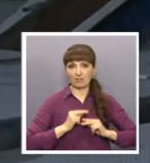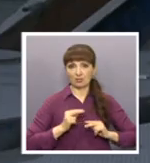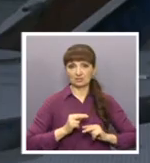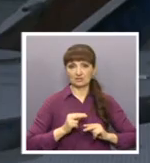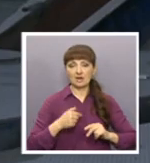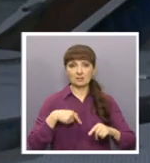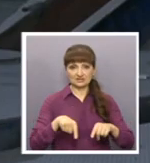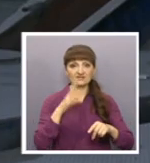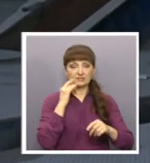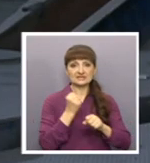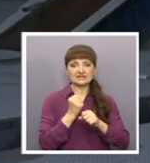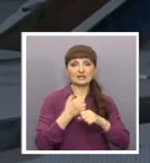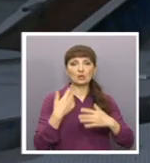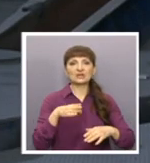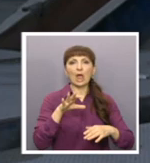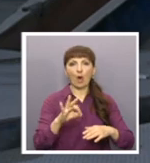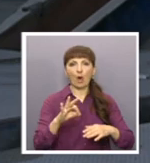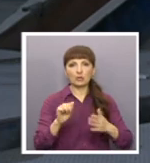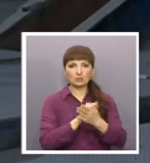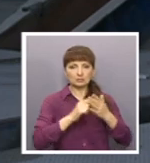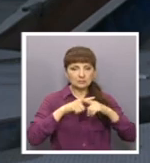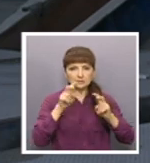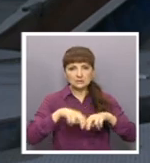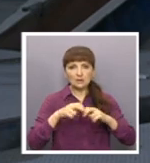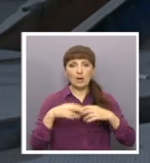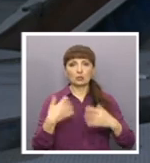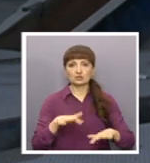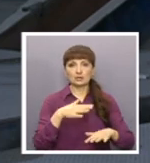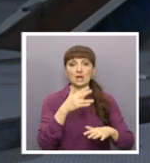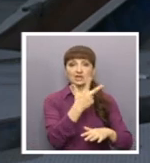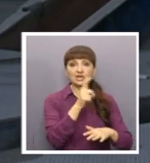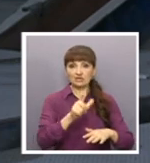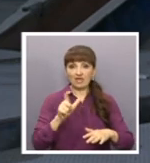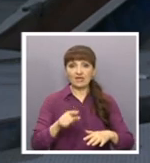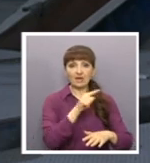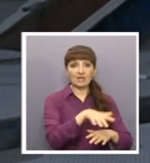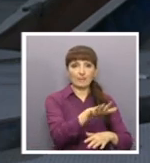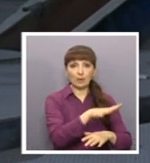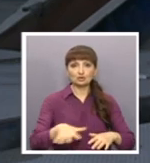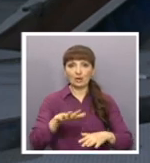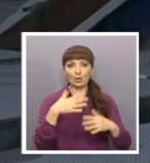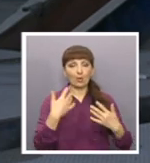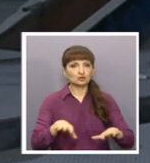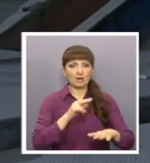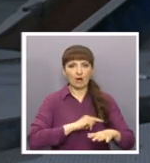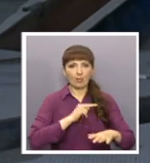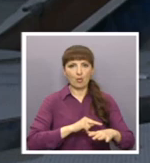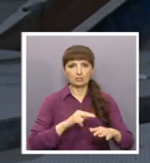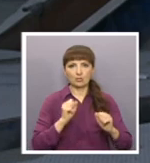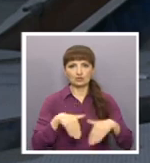ТЭО, технико-экономическое обоснование. Более 800 площадок, если на 3 человека каждой площадке, то это уже 2500